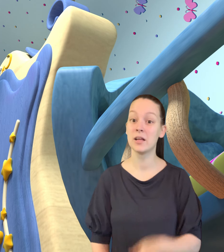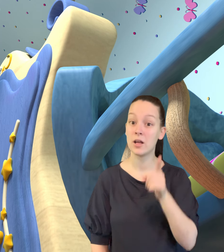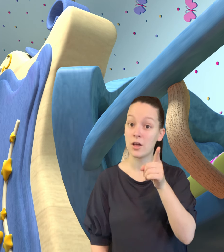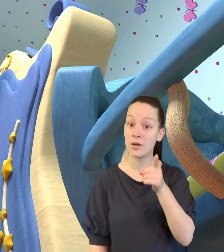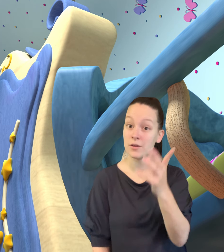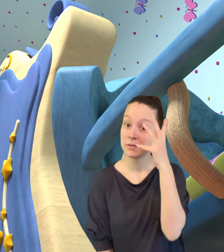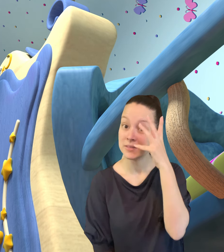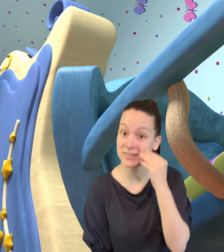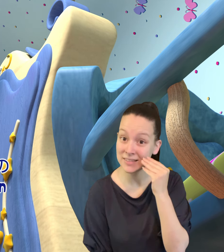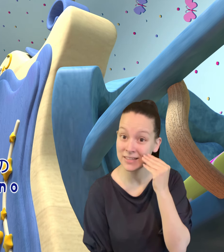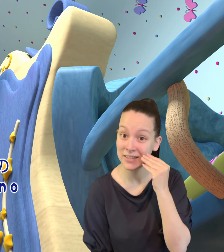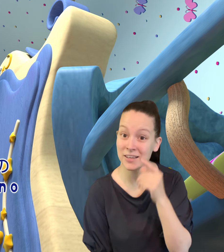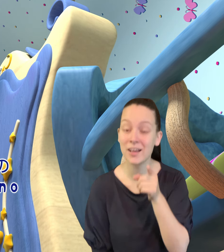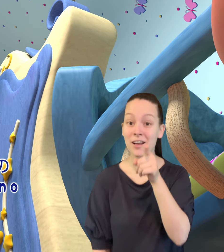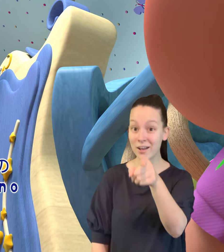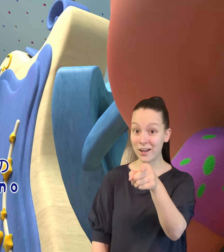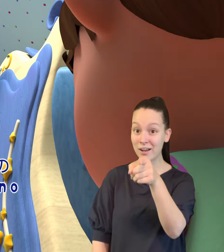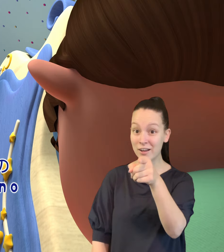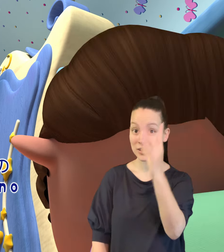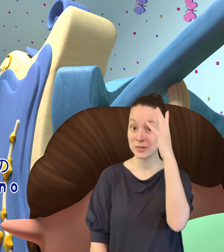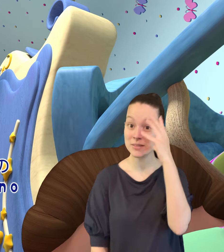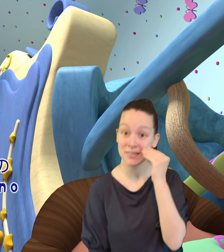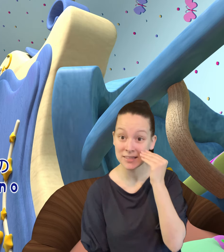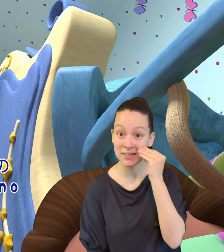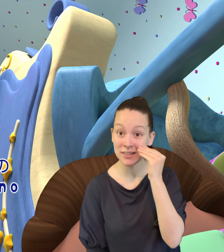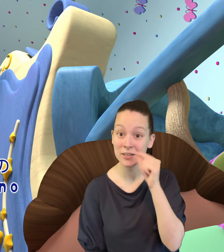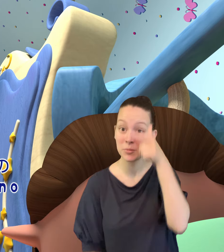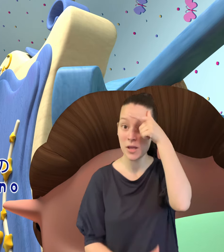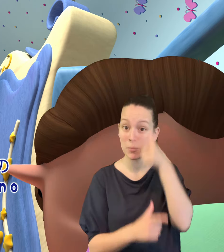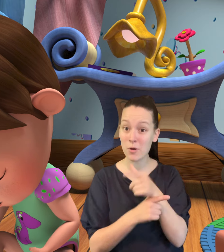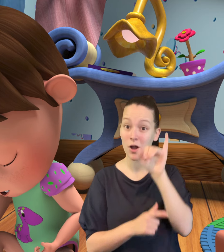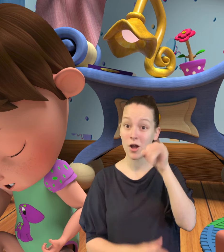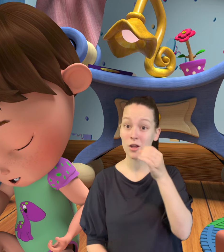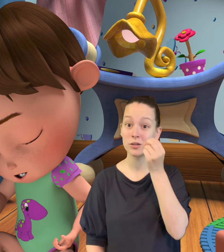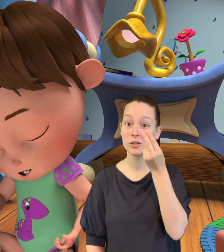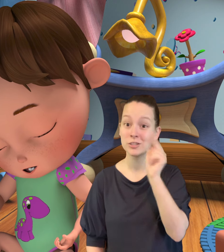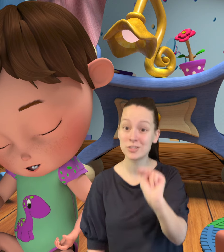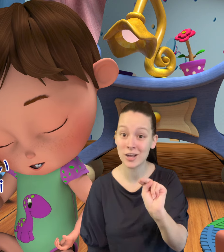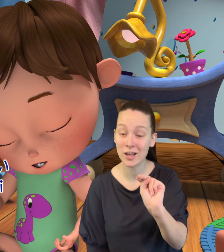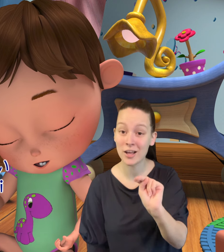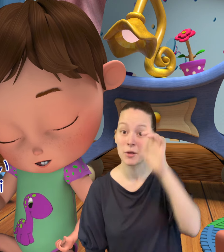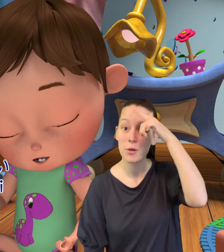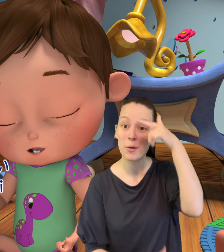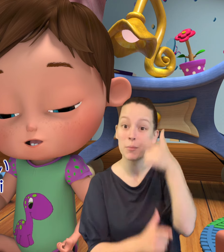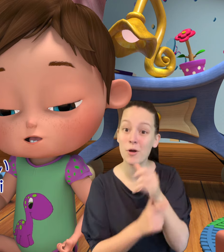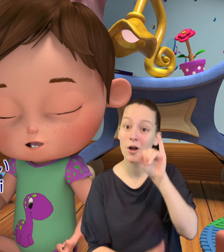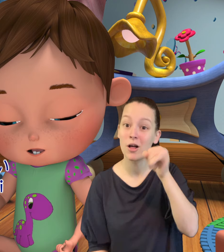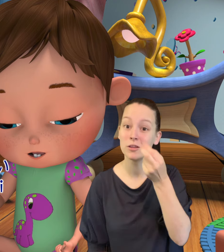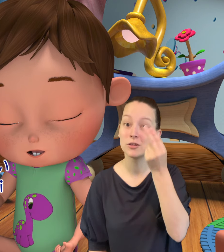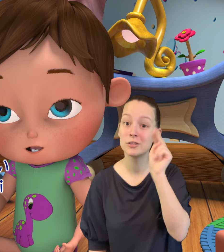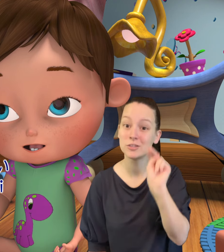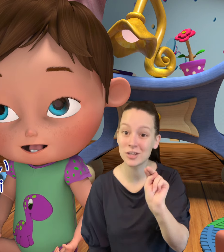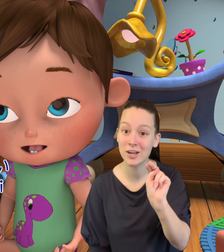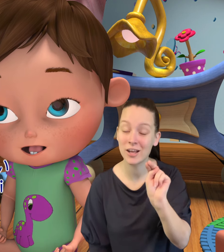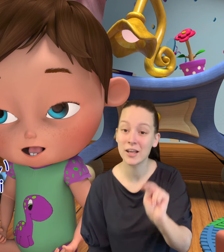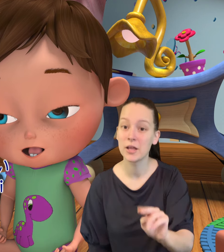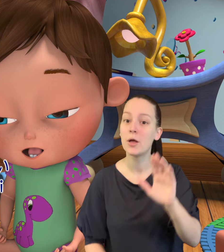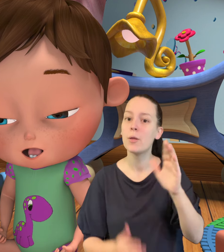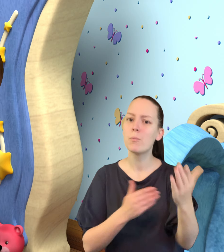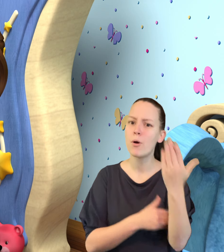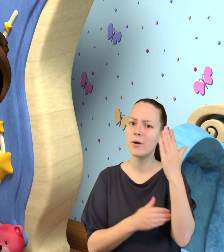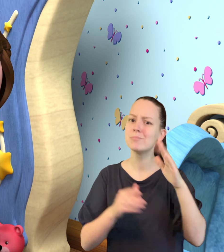寝ているの寝ているの起きなさい起き